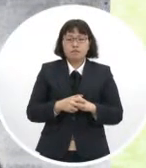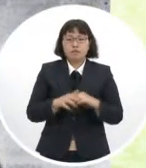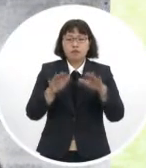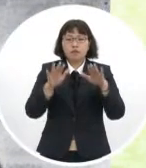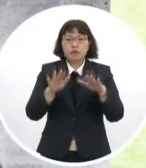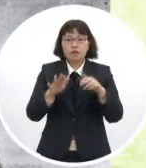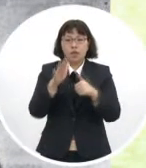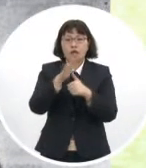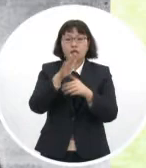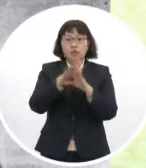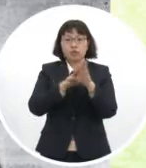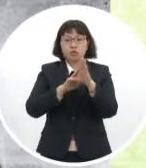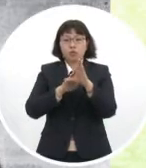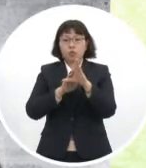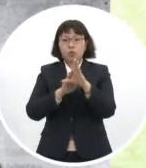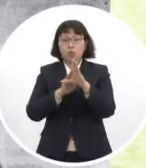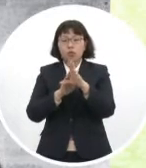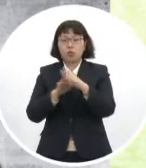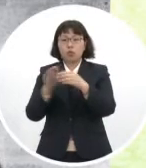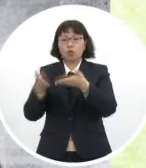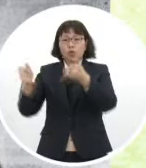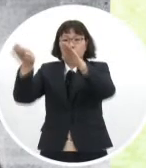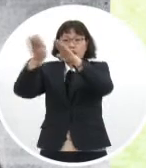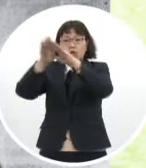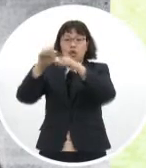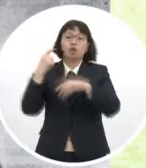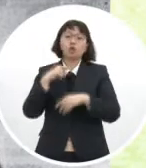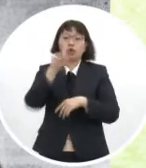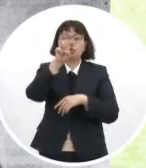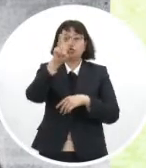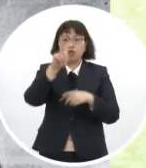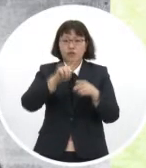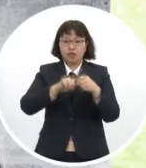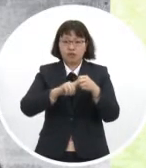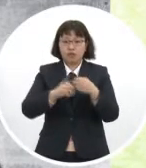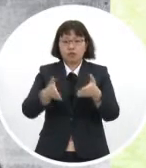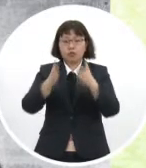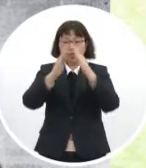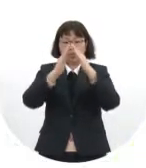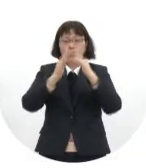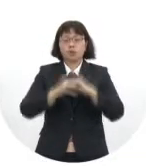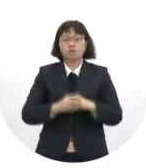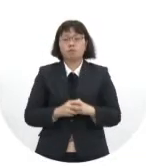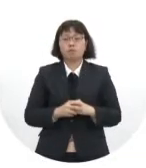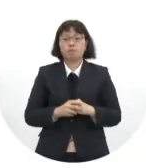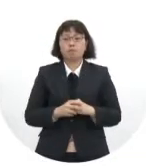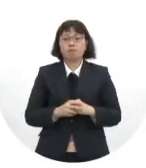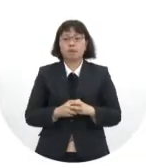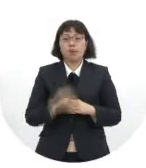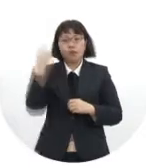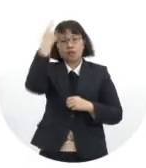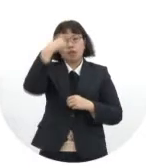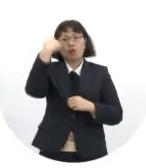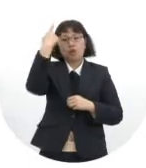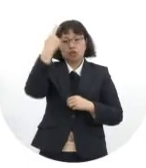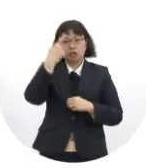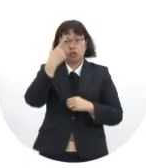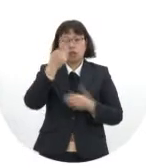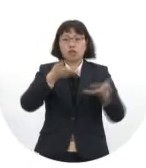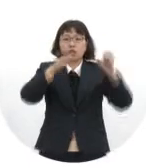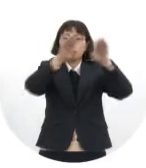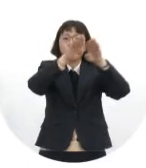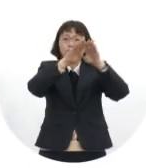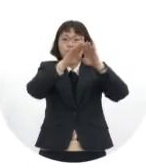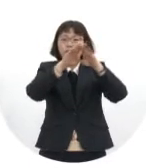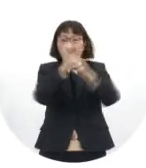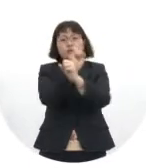現在の愛知県庁舎は昭和13年に竣工しました。西洋的な様式と城郭天